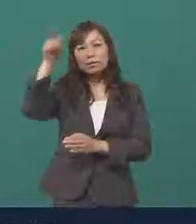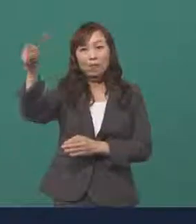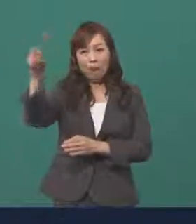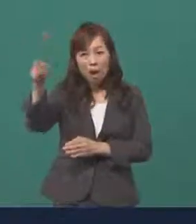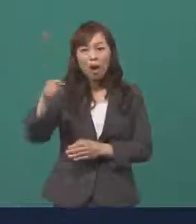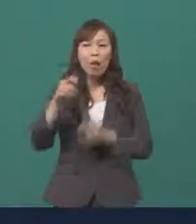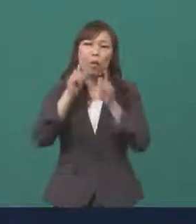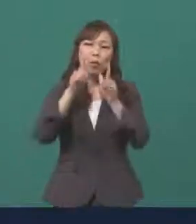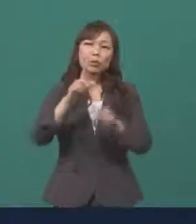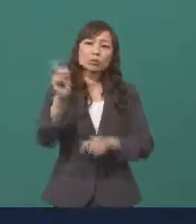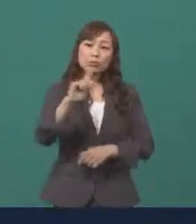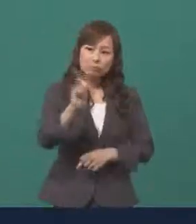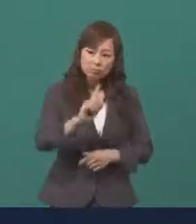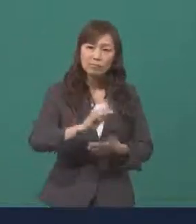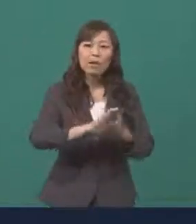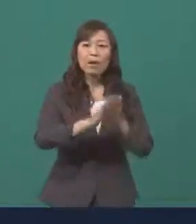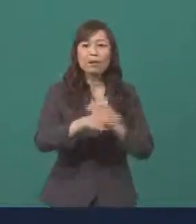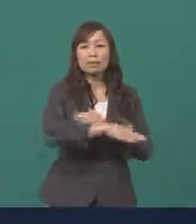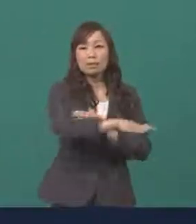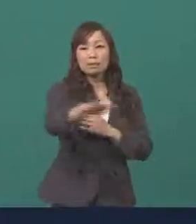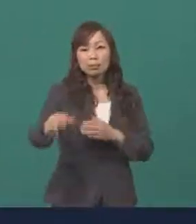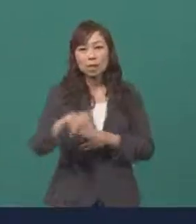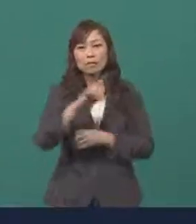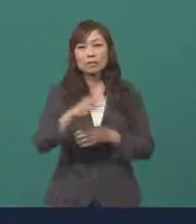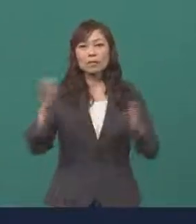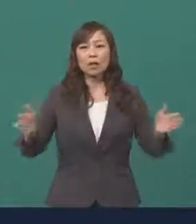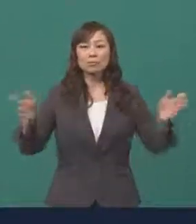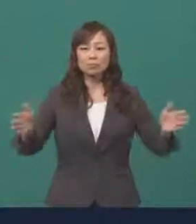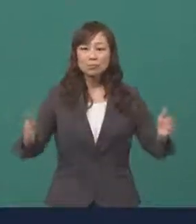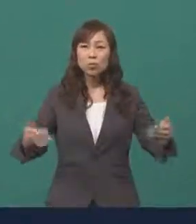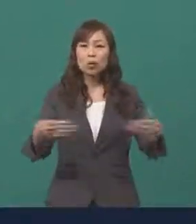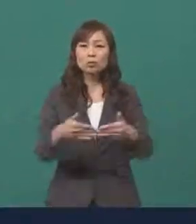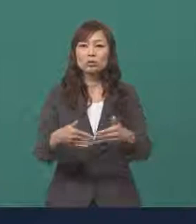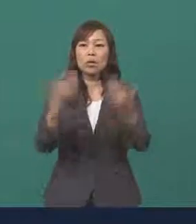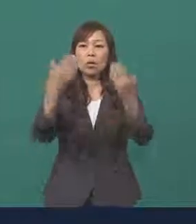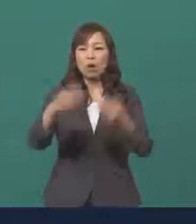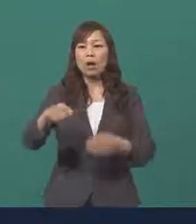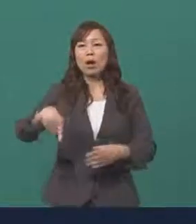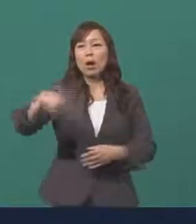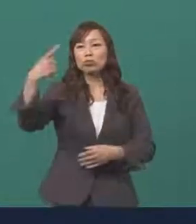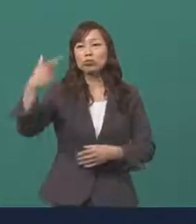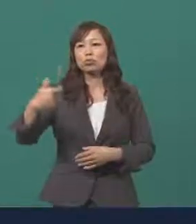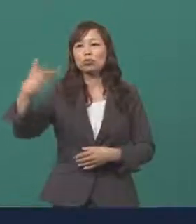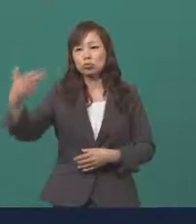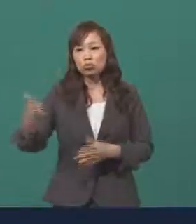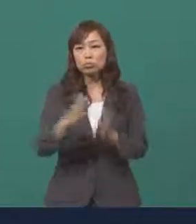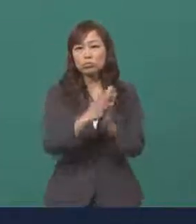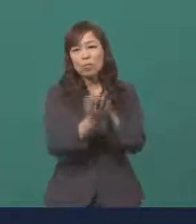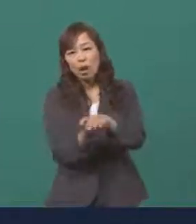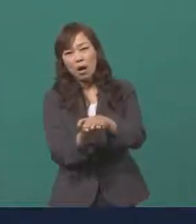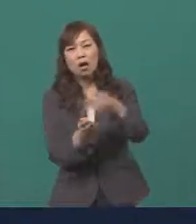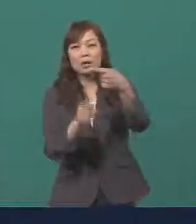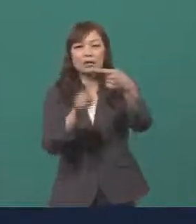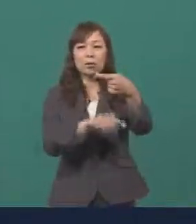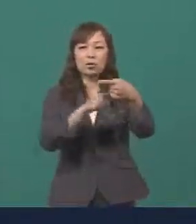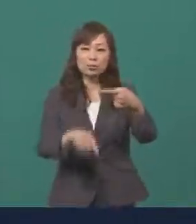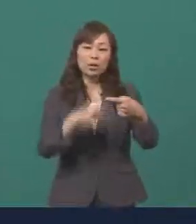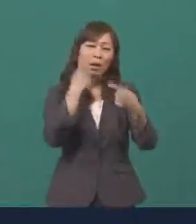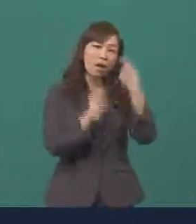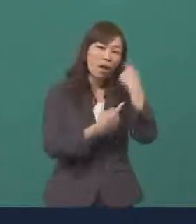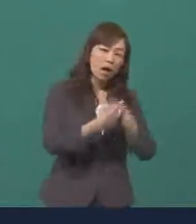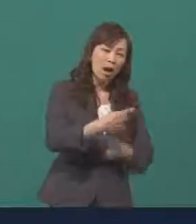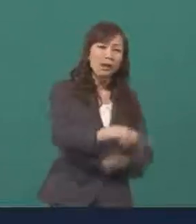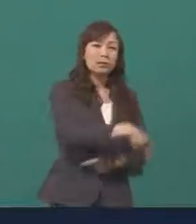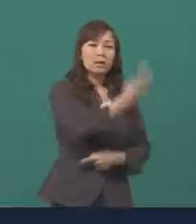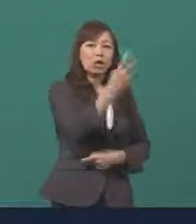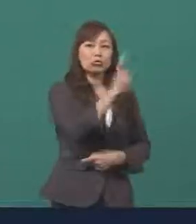県警のまとめでは、期間中県内では169件の交通事故が発生し、1人が